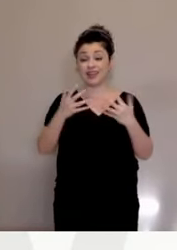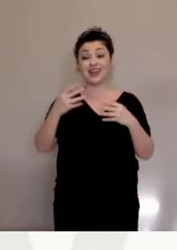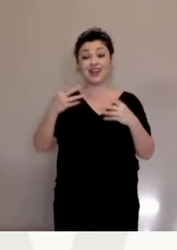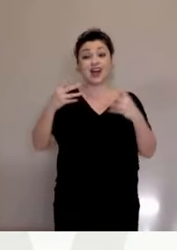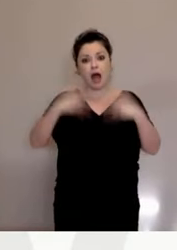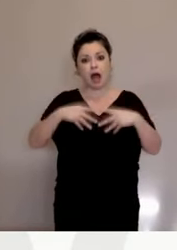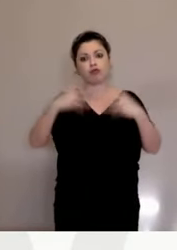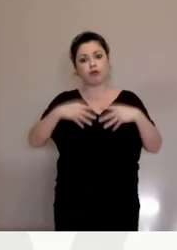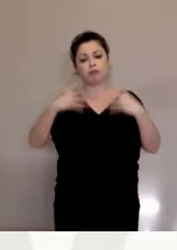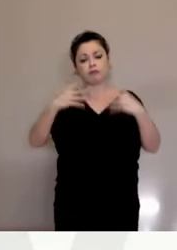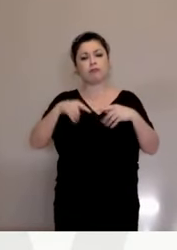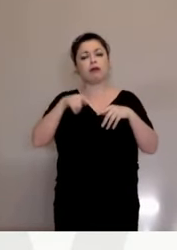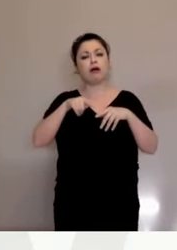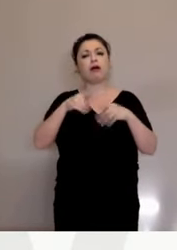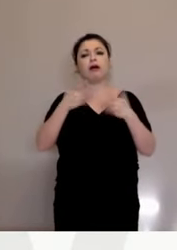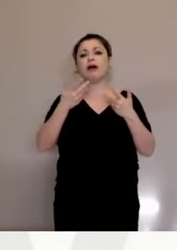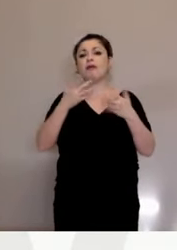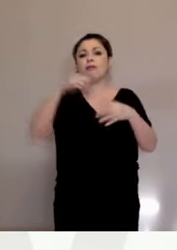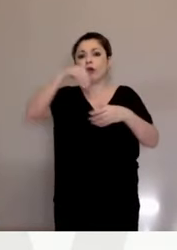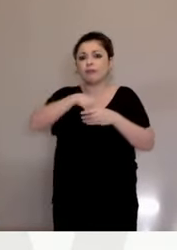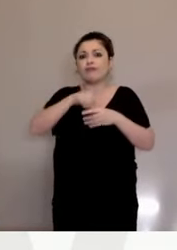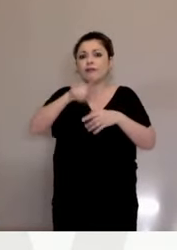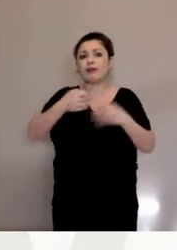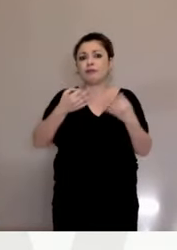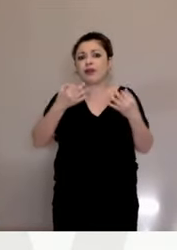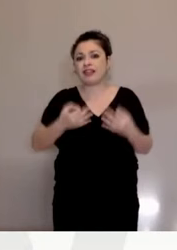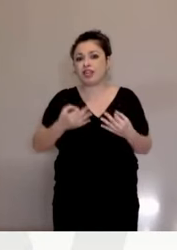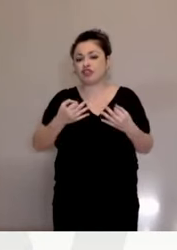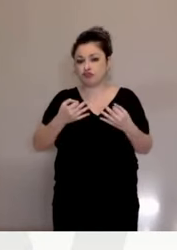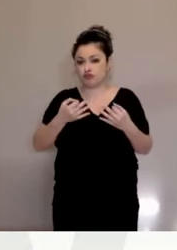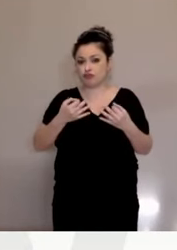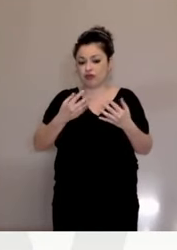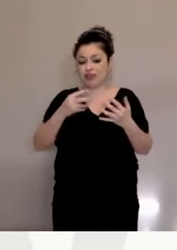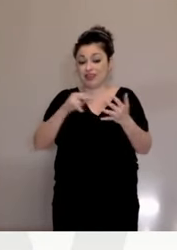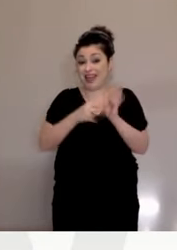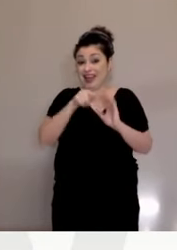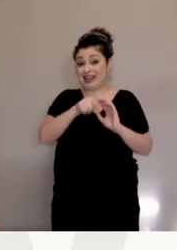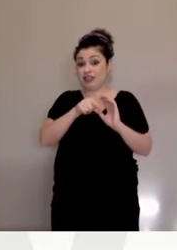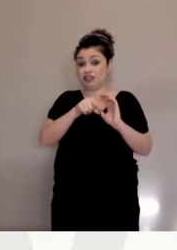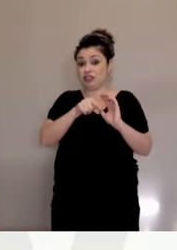decisione di qualche tecnici